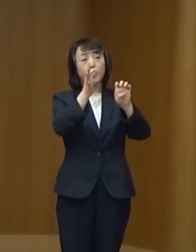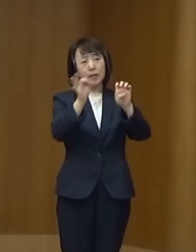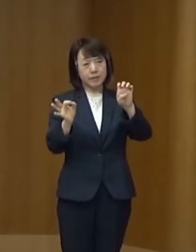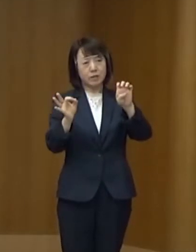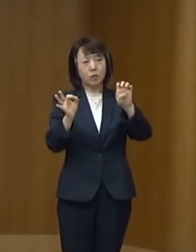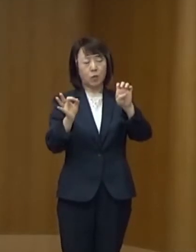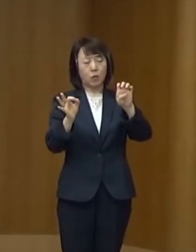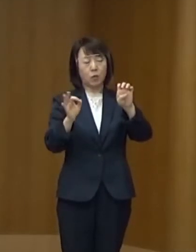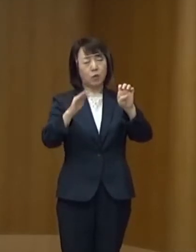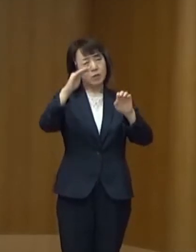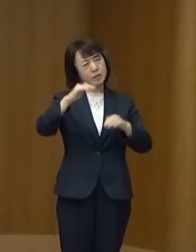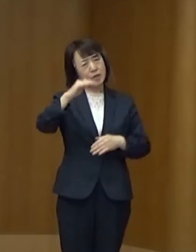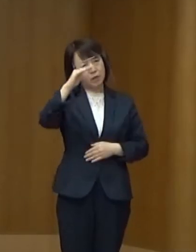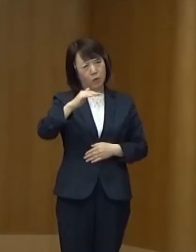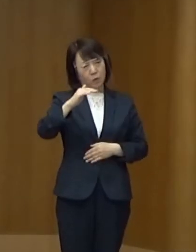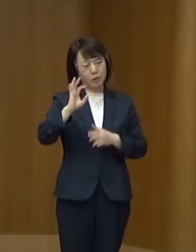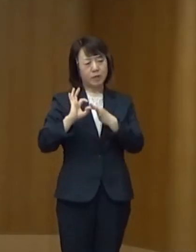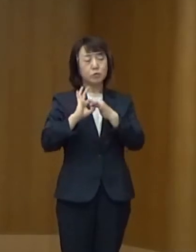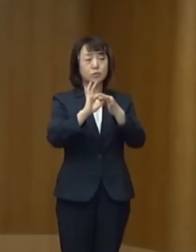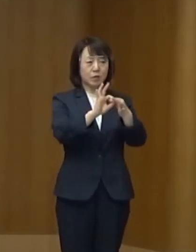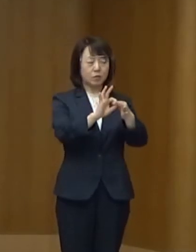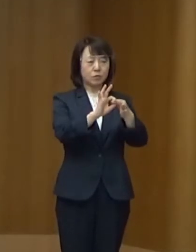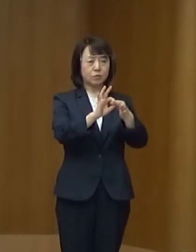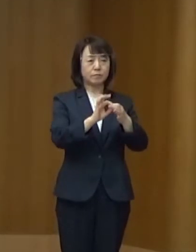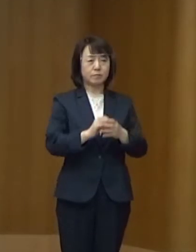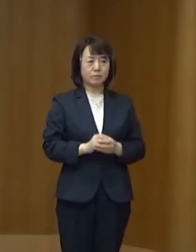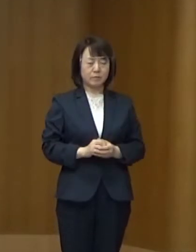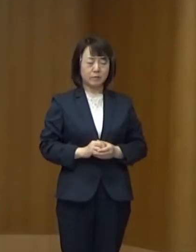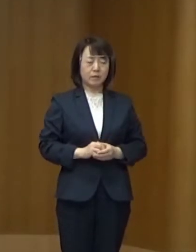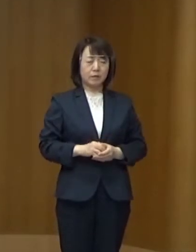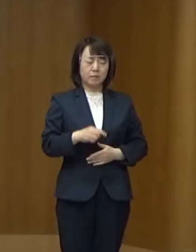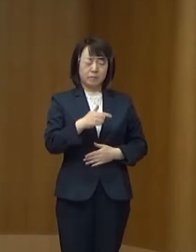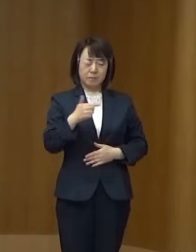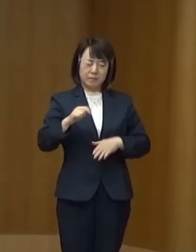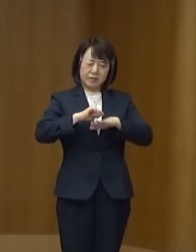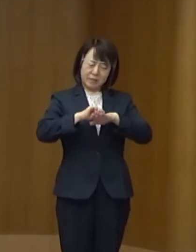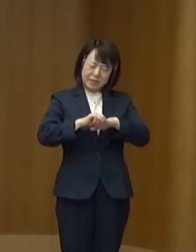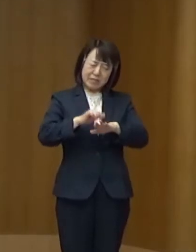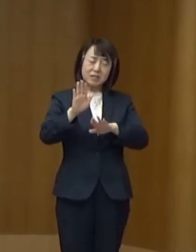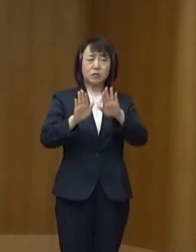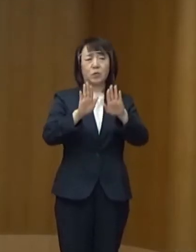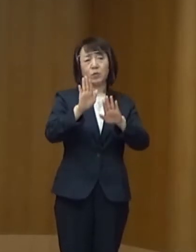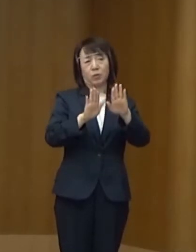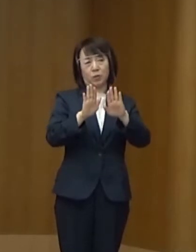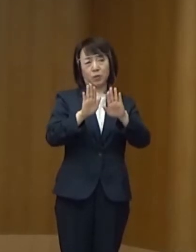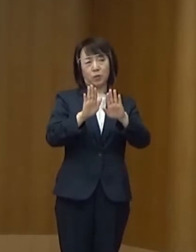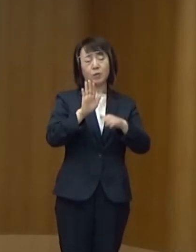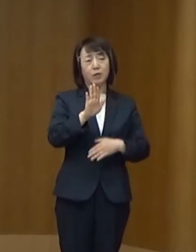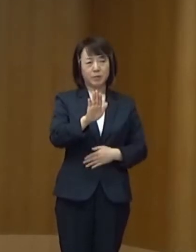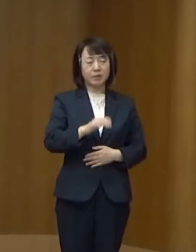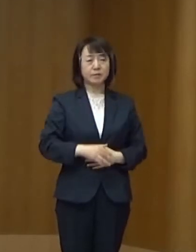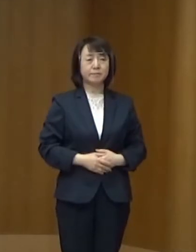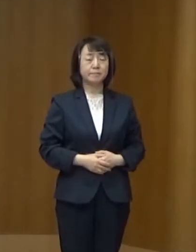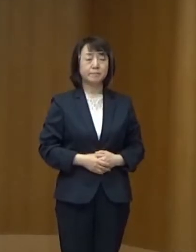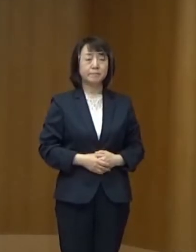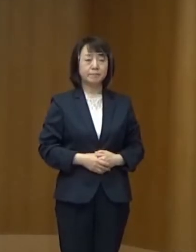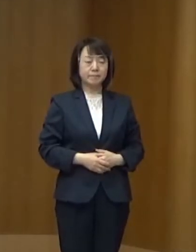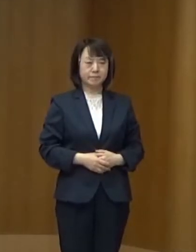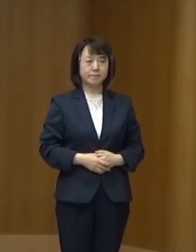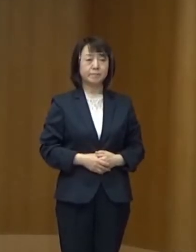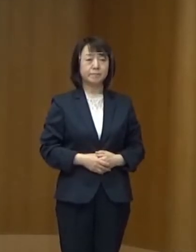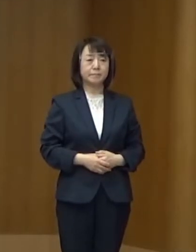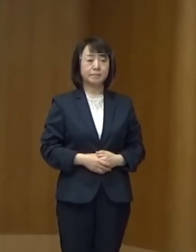前後で推移をしておりまして、極めて厳しい状況に直面をしております。そしてこ